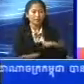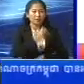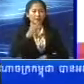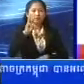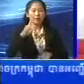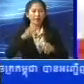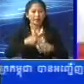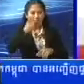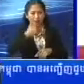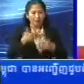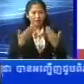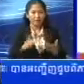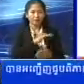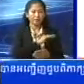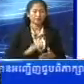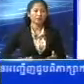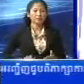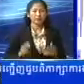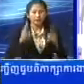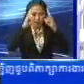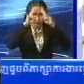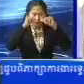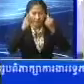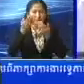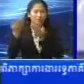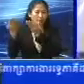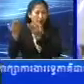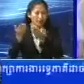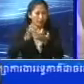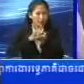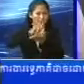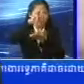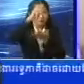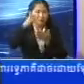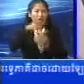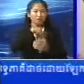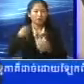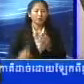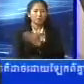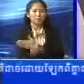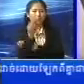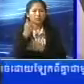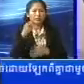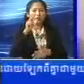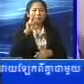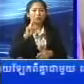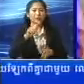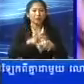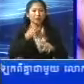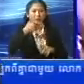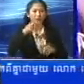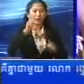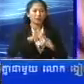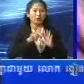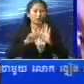ញ្ញានេះសម្ដេចនាយកនាយករដ្ឋមន្ត្រីបានអញ្ជើញទៅកាន់ប្រទេសចិនកាលពីព្រឹកថ្ងៃទី2កញ្ញាដើម្បីចូលរួមពិព័រណ៍អា